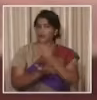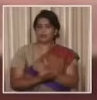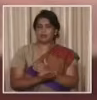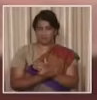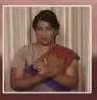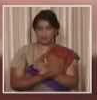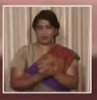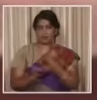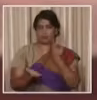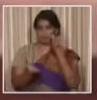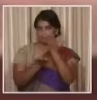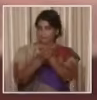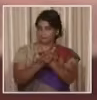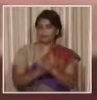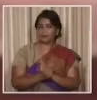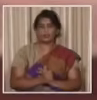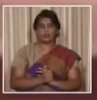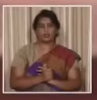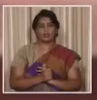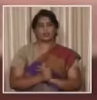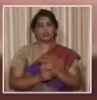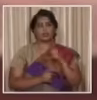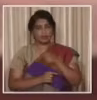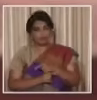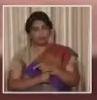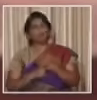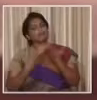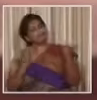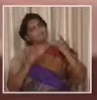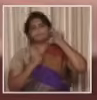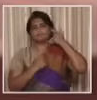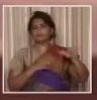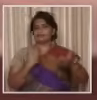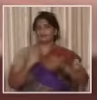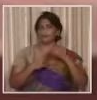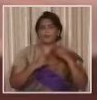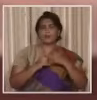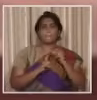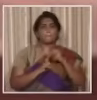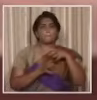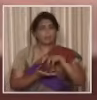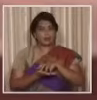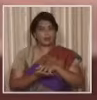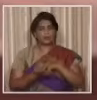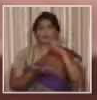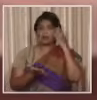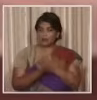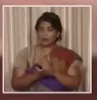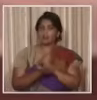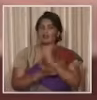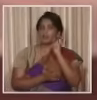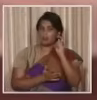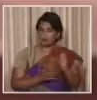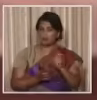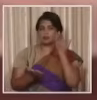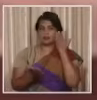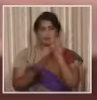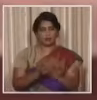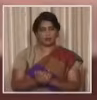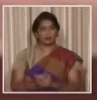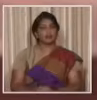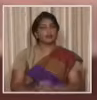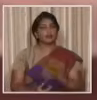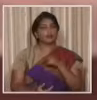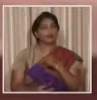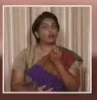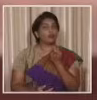ඒකත් සභාගත කරනවා. ගරු කතානායකතුමනි මේ තියෙද්දිත් වැඩ කටයුතු කරනවා. ප්‍රාදේශීය සභාව 27 වෙනිදාත් මේක අත්හිටවන්න කියලා ගහපු ලිපියත් මම සභාගත කරනවා.